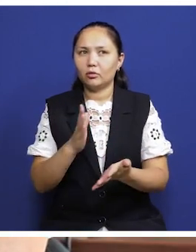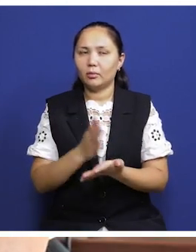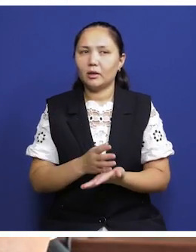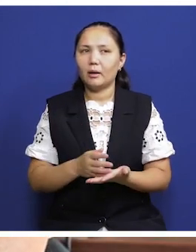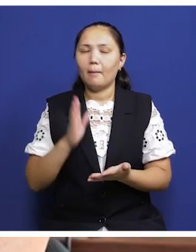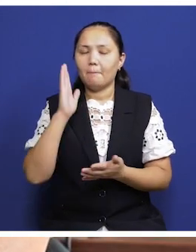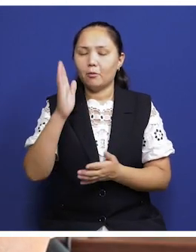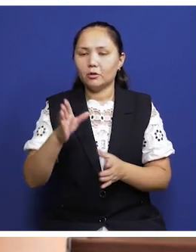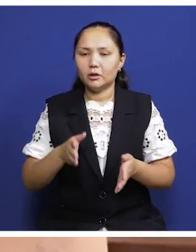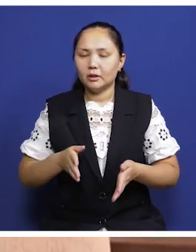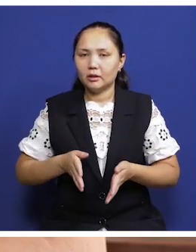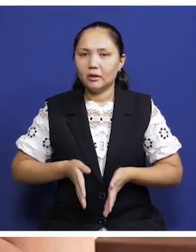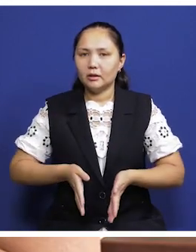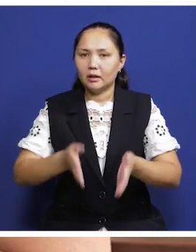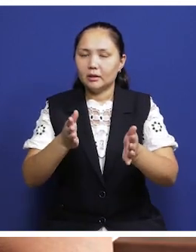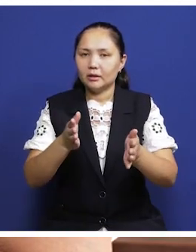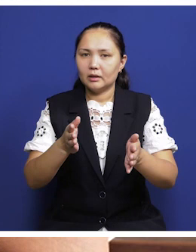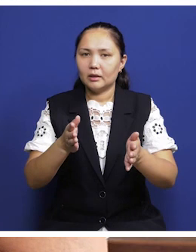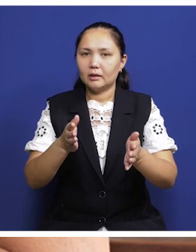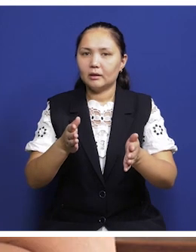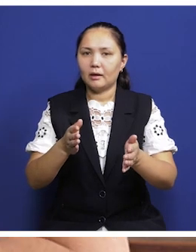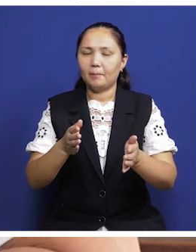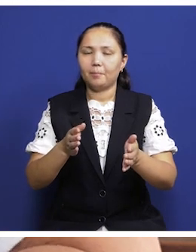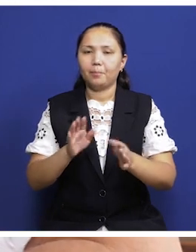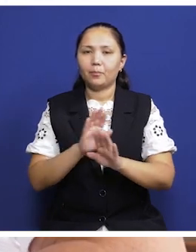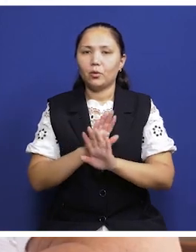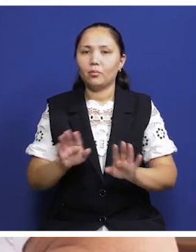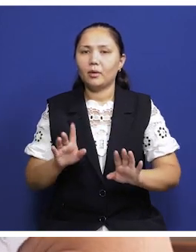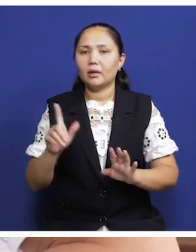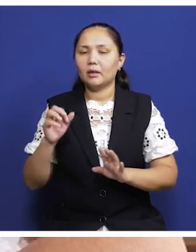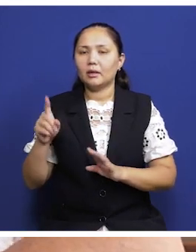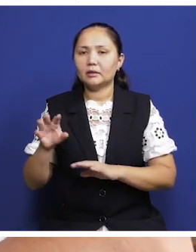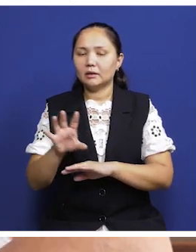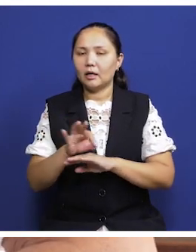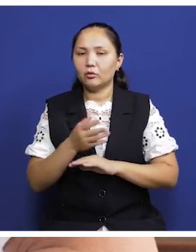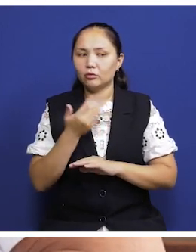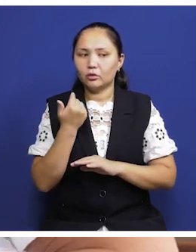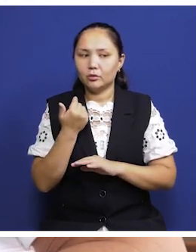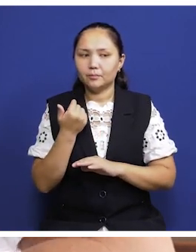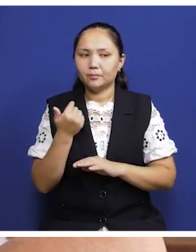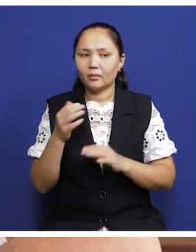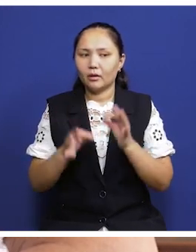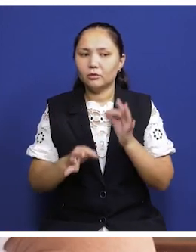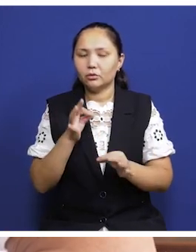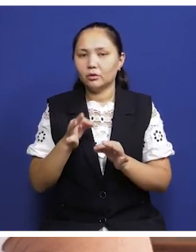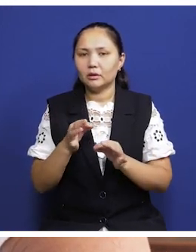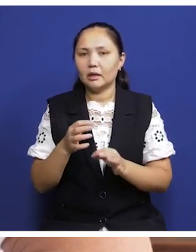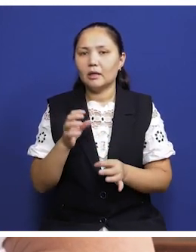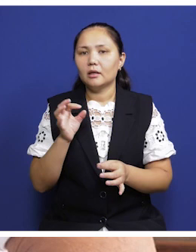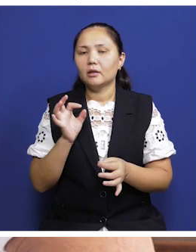трасса жүрмей, бұл елді мекенге газ қосылмайды. Сондықтан енді үмітіміз ол сот мәселесінде сол дұрыс шешімін